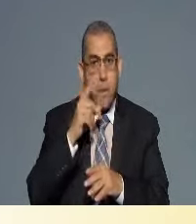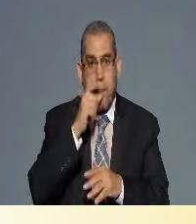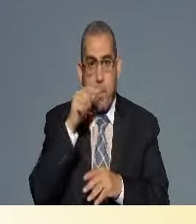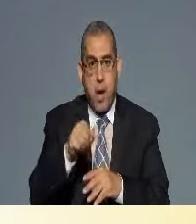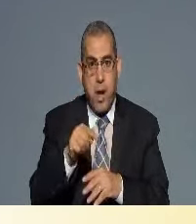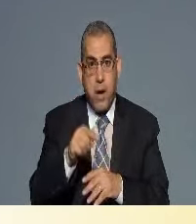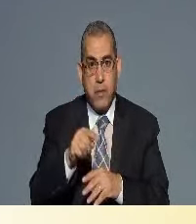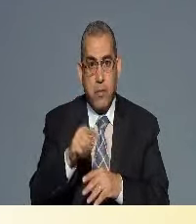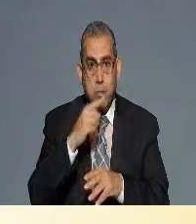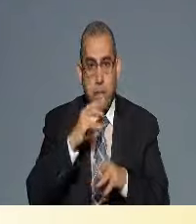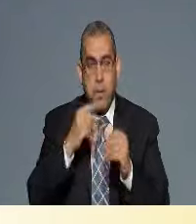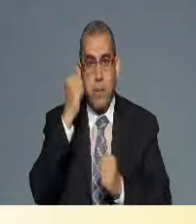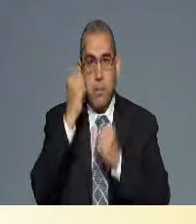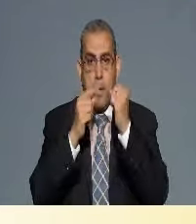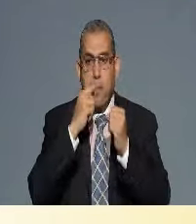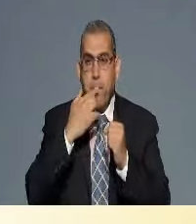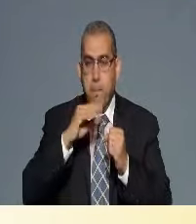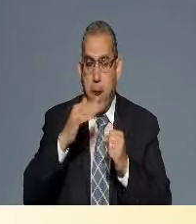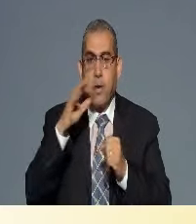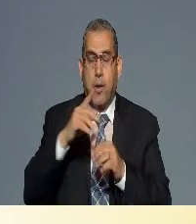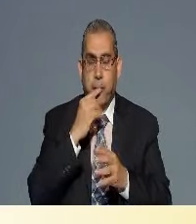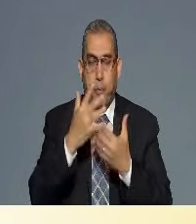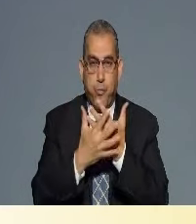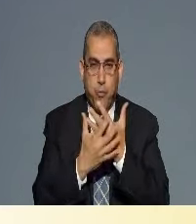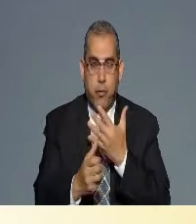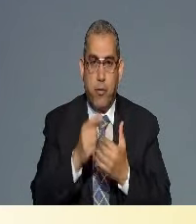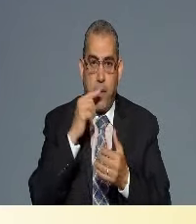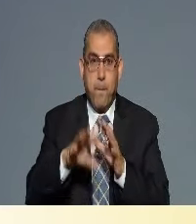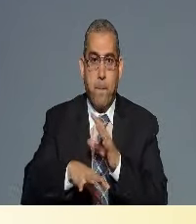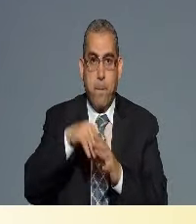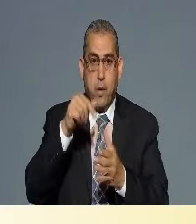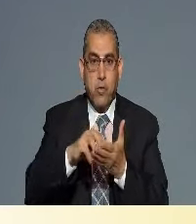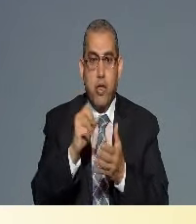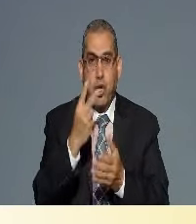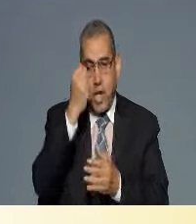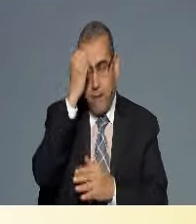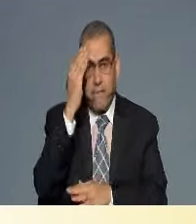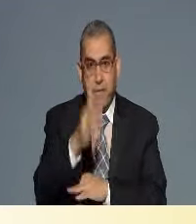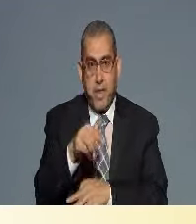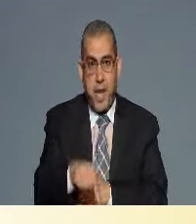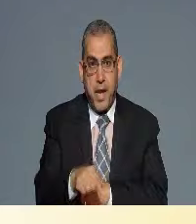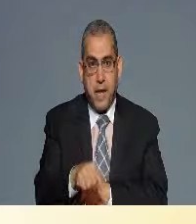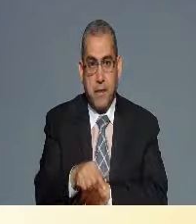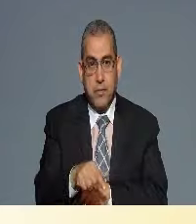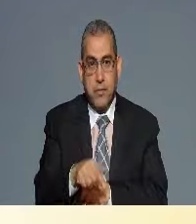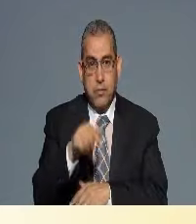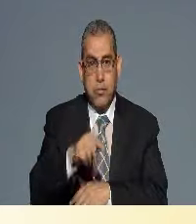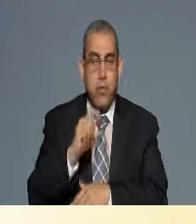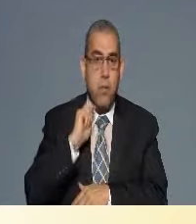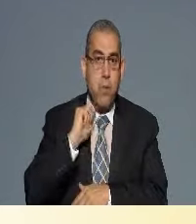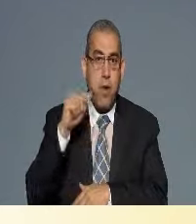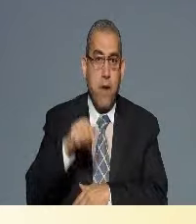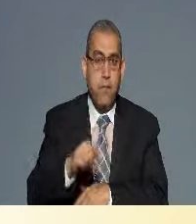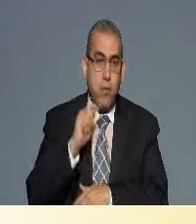الصوبة محطة تحلية. فإحنا حاليا يا فندم بننفذ مشروع 12,000 فدان، إحنا في محافظة من